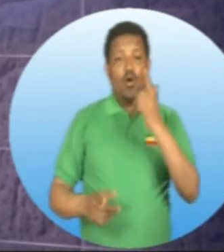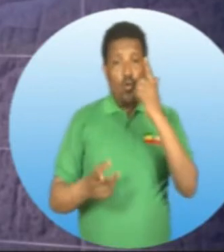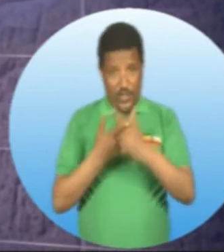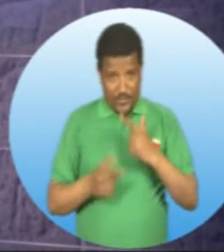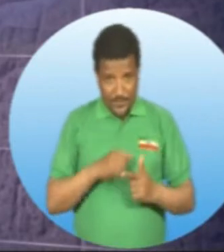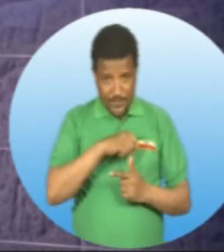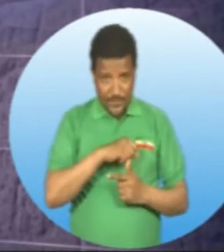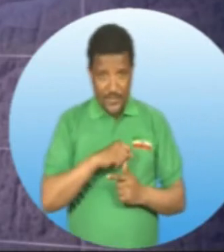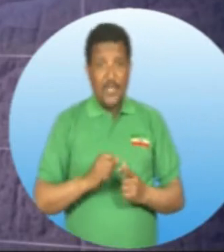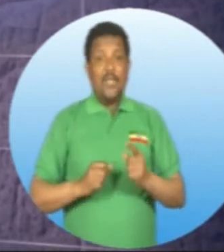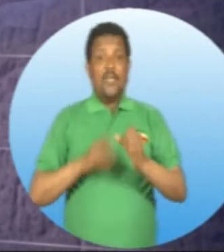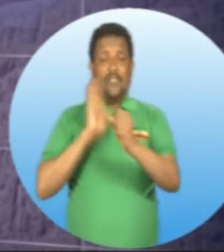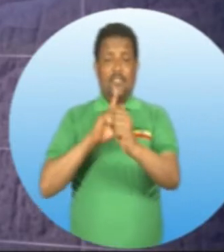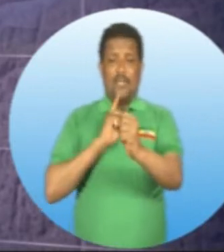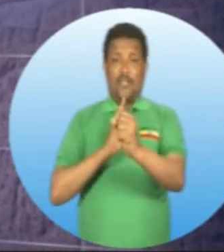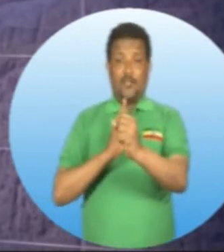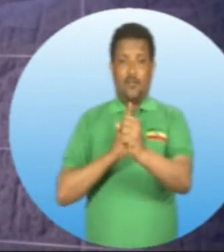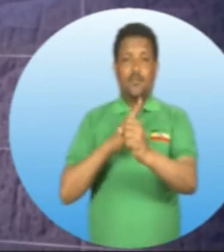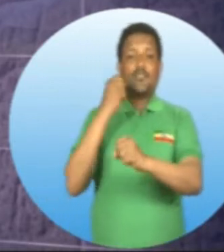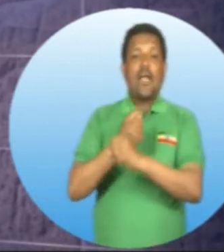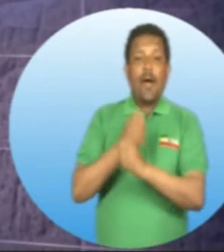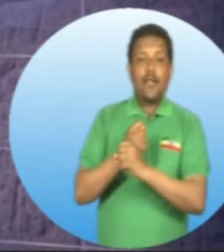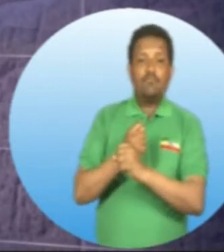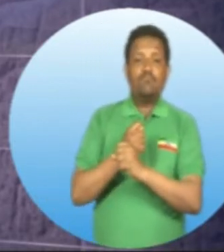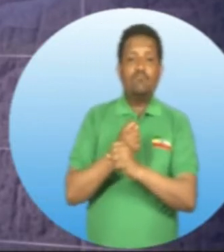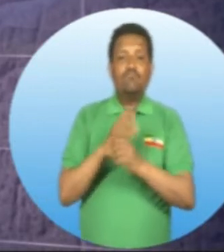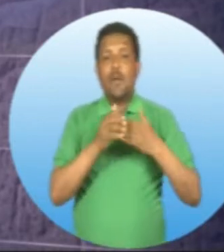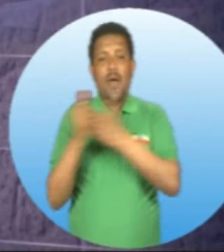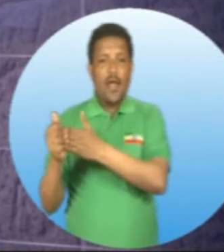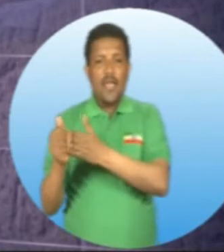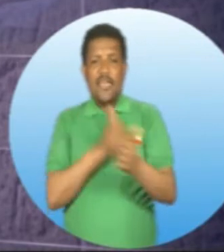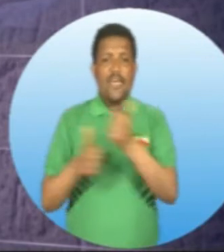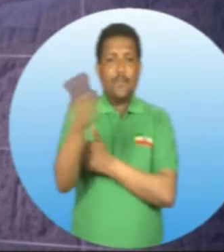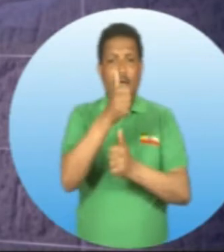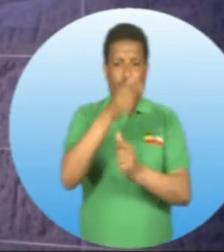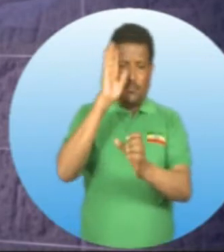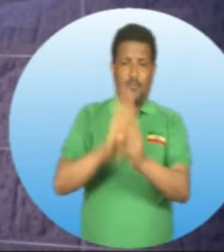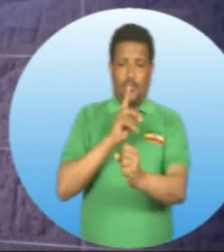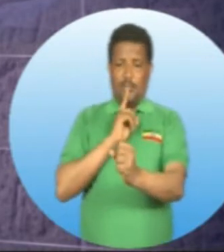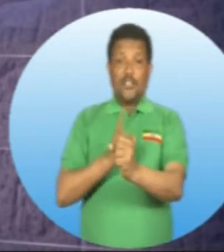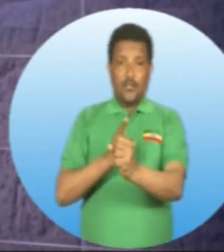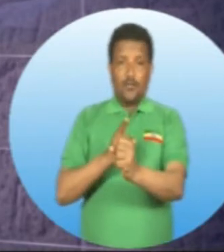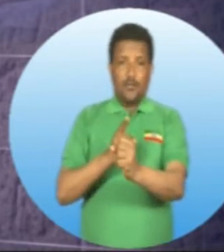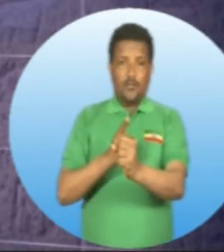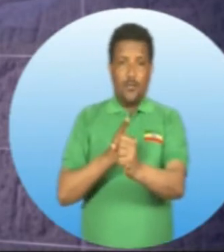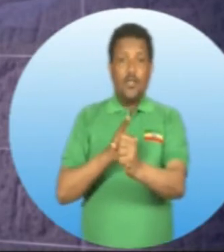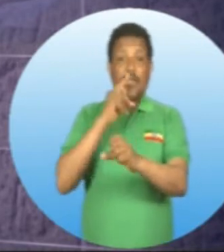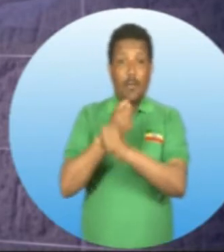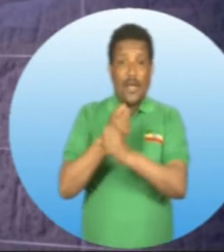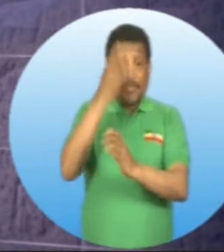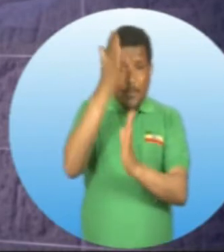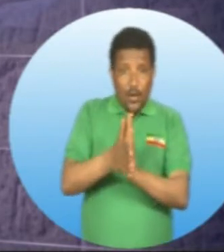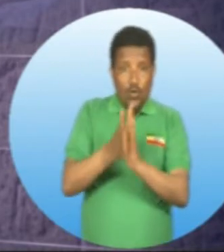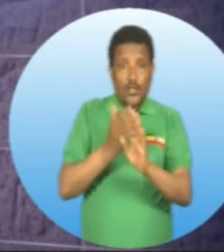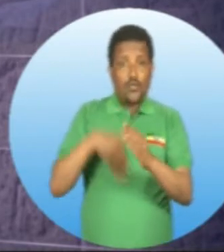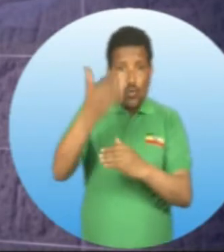ሁለት የንግግር ተግባር መመሪያ የቅድመ ንግግር ተግባራትን ከማከናወን ቀጥሎ ያለው